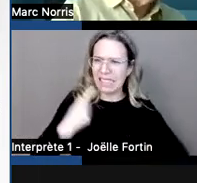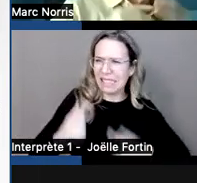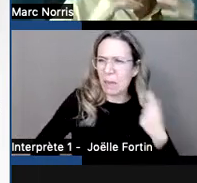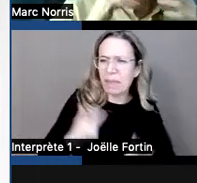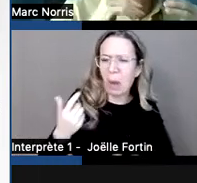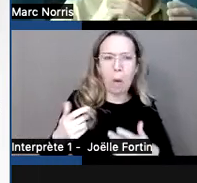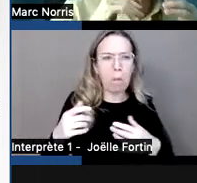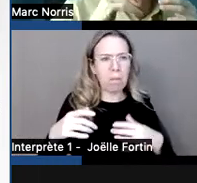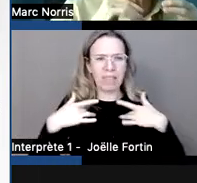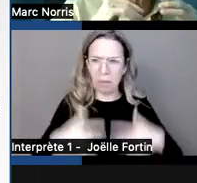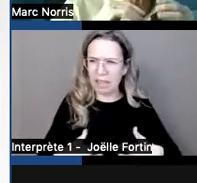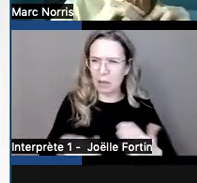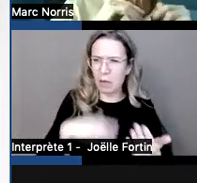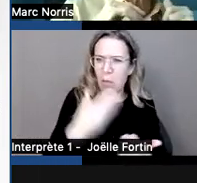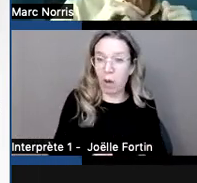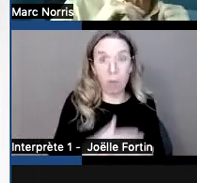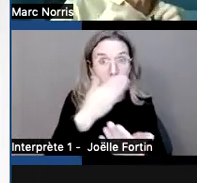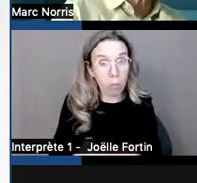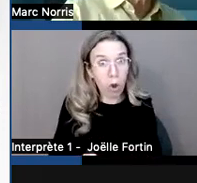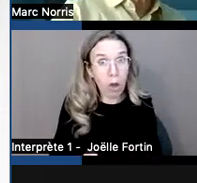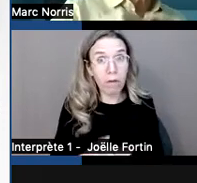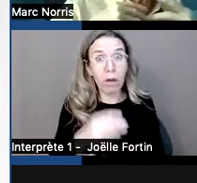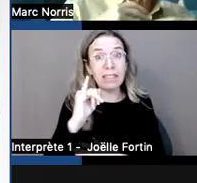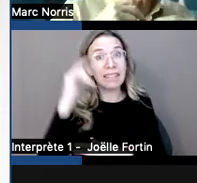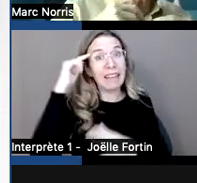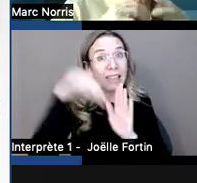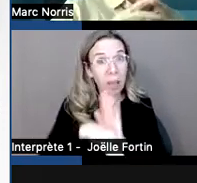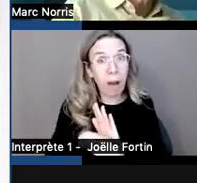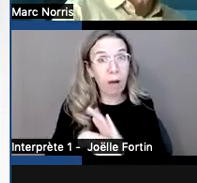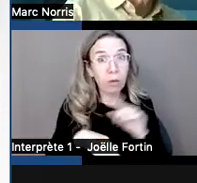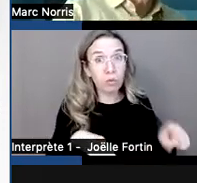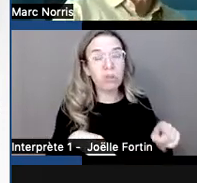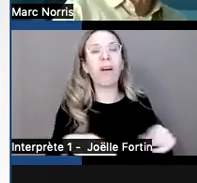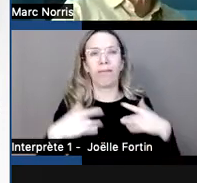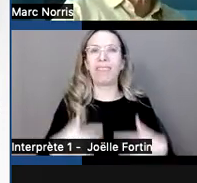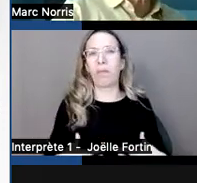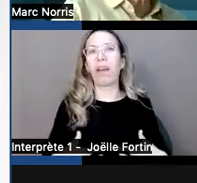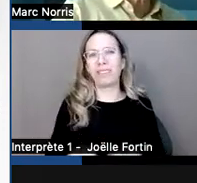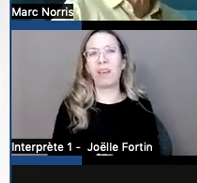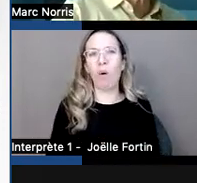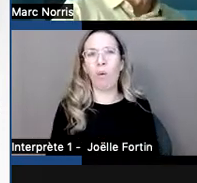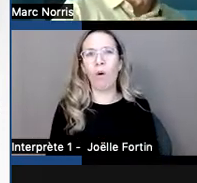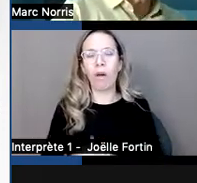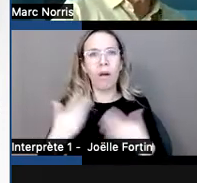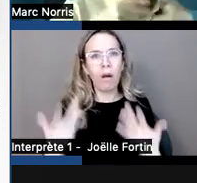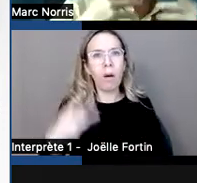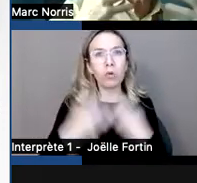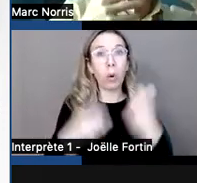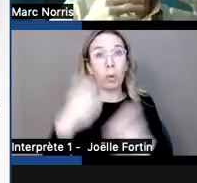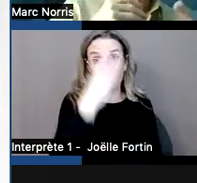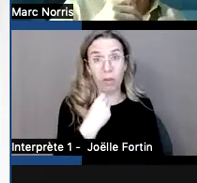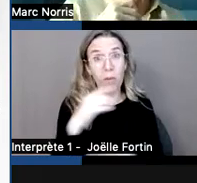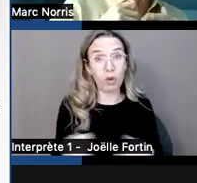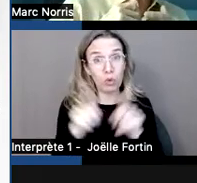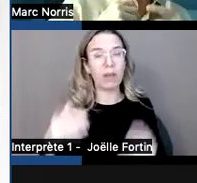dépressifs. C'est prouvé. Il y a une grande partie des gens avec les démences qui vivent la dépression. Il y a une augmentation des troubles sommeil.